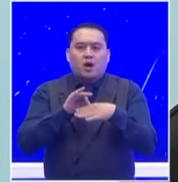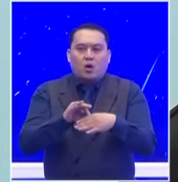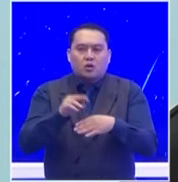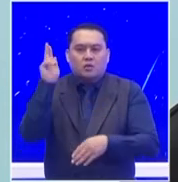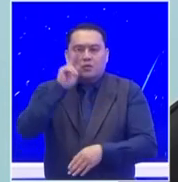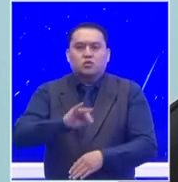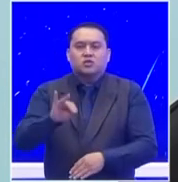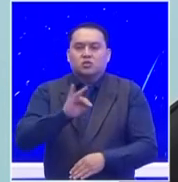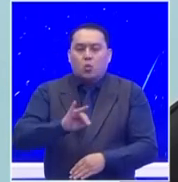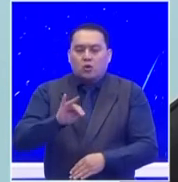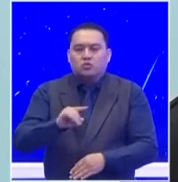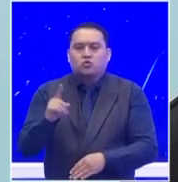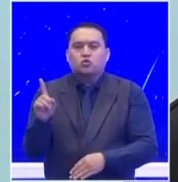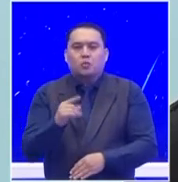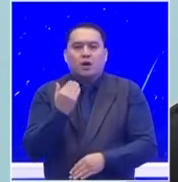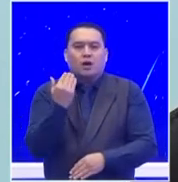предметы истории. И чтобы